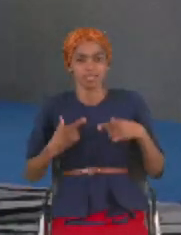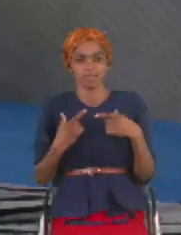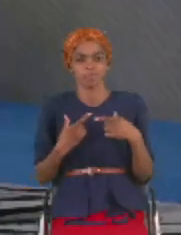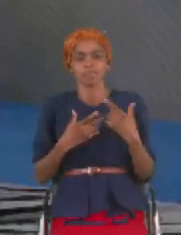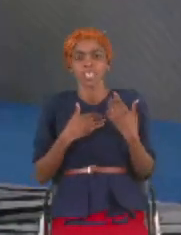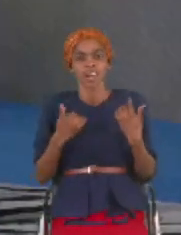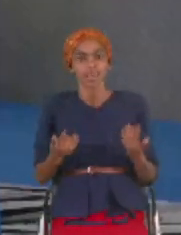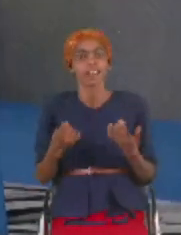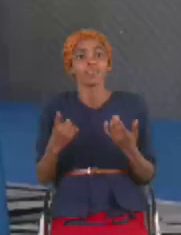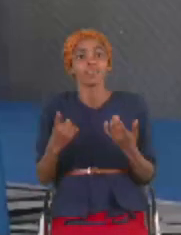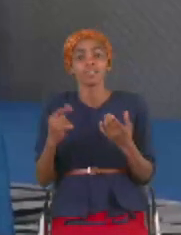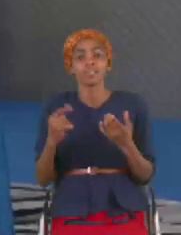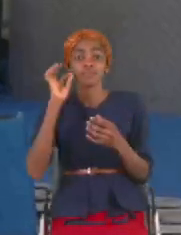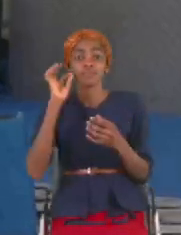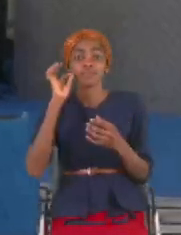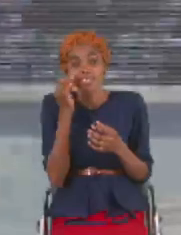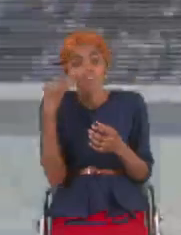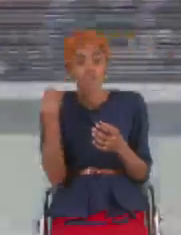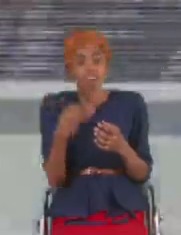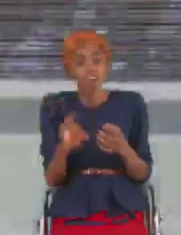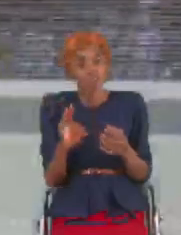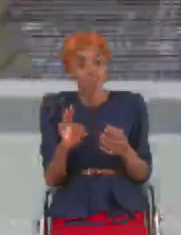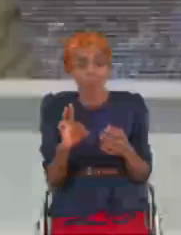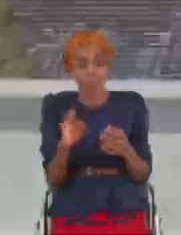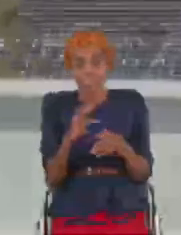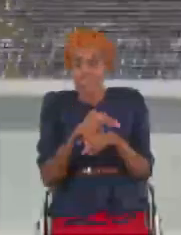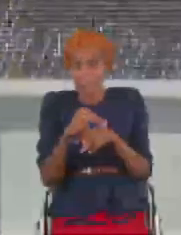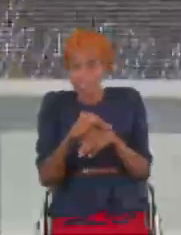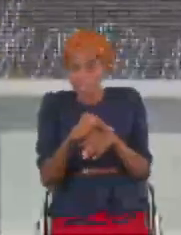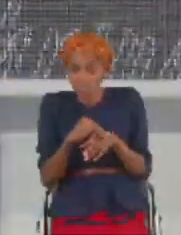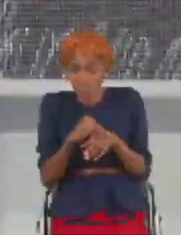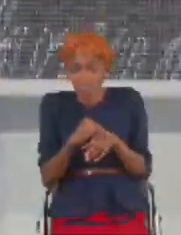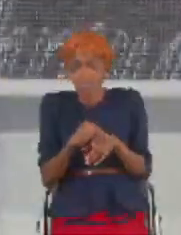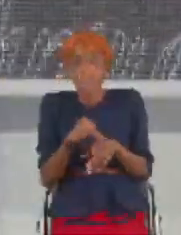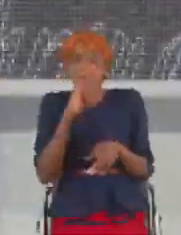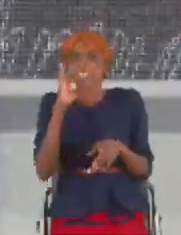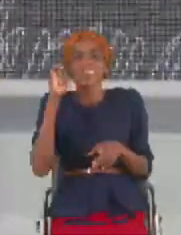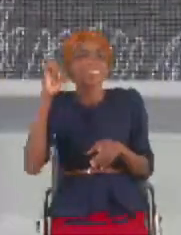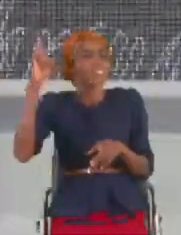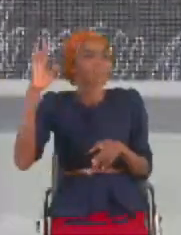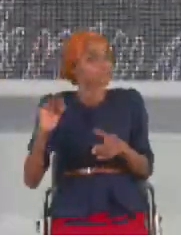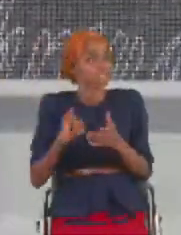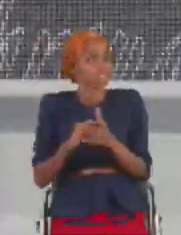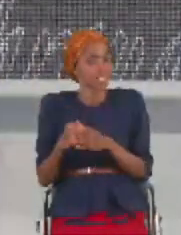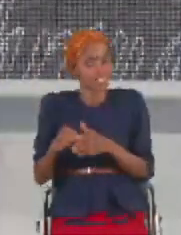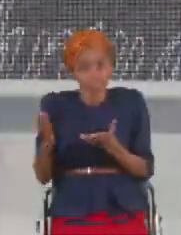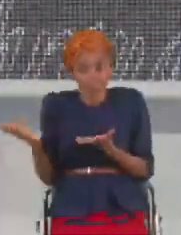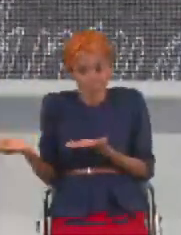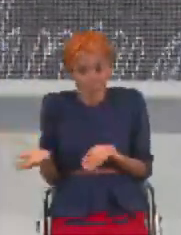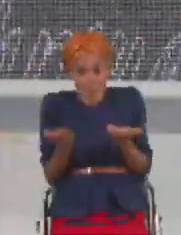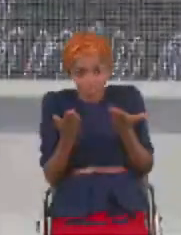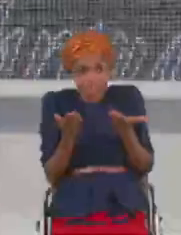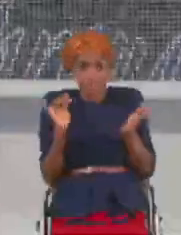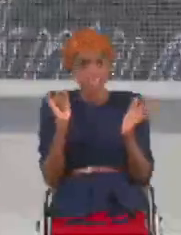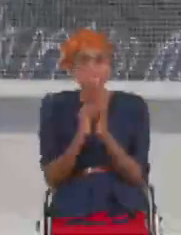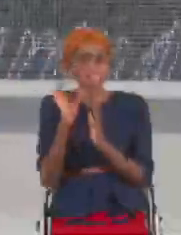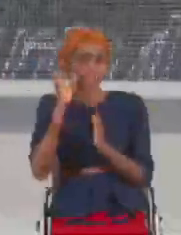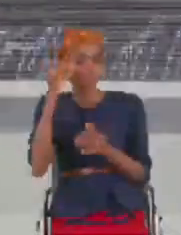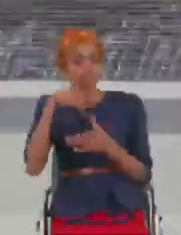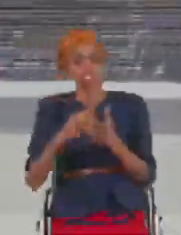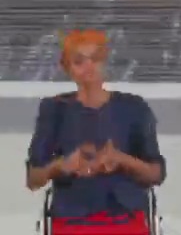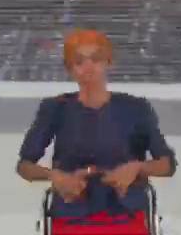et les fruits du ministère c'est lui qui va produit ses fruits dans